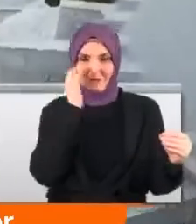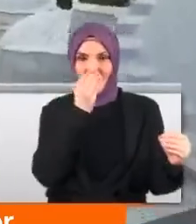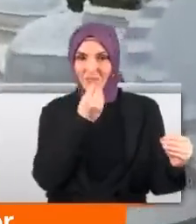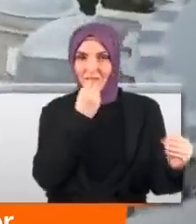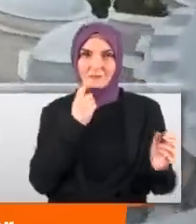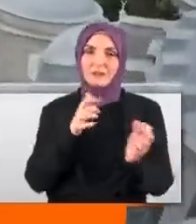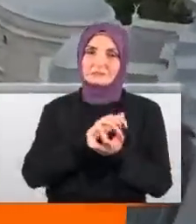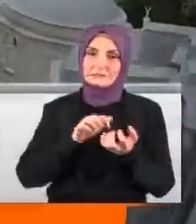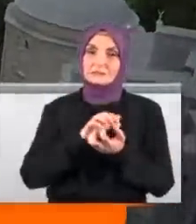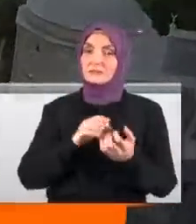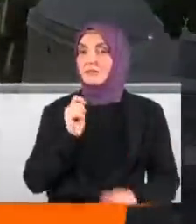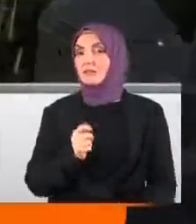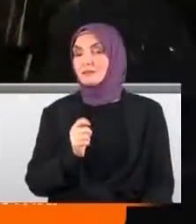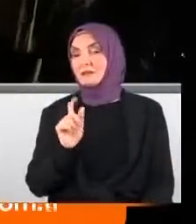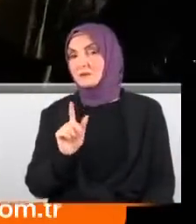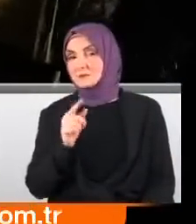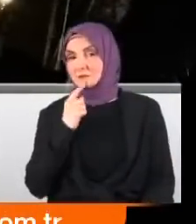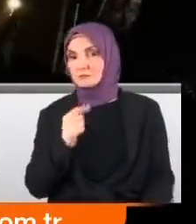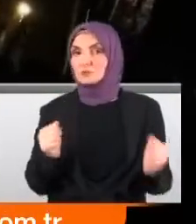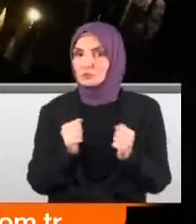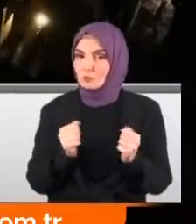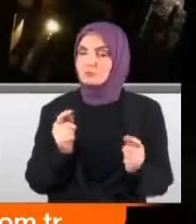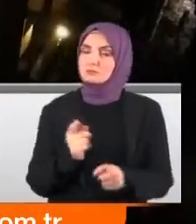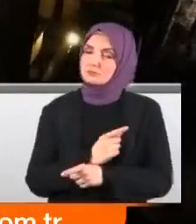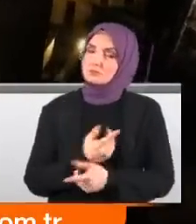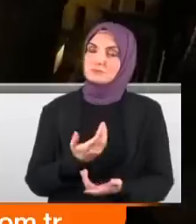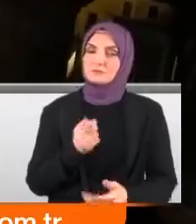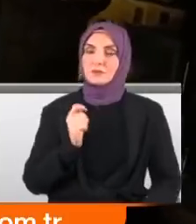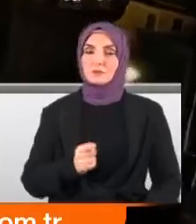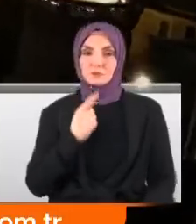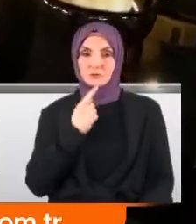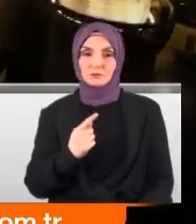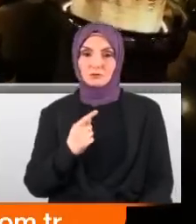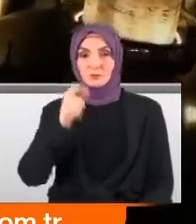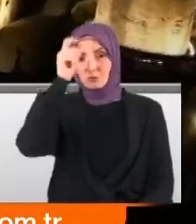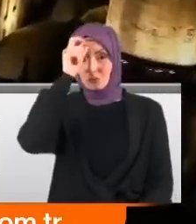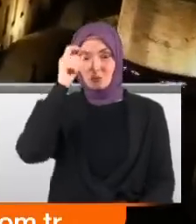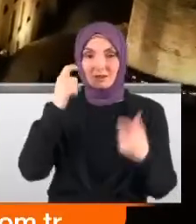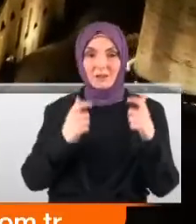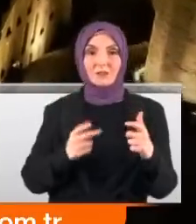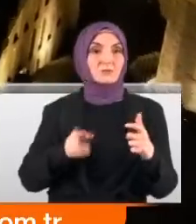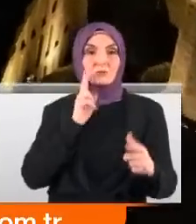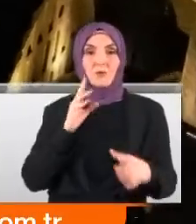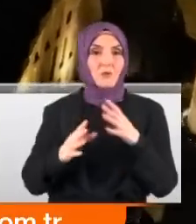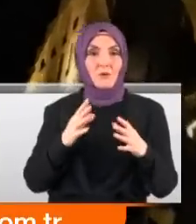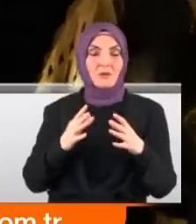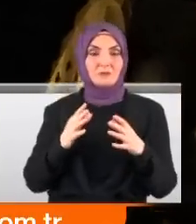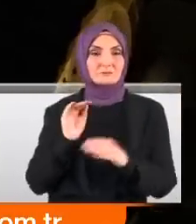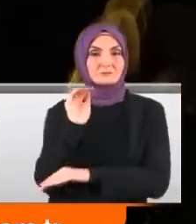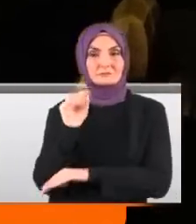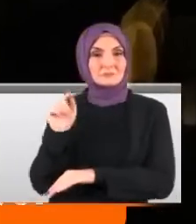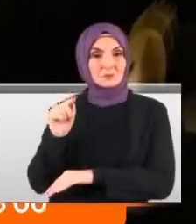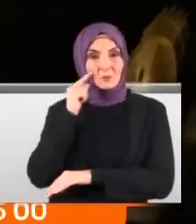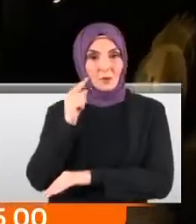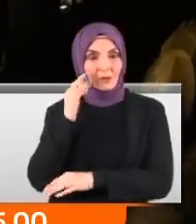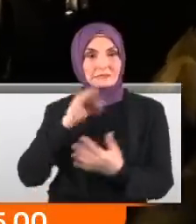olacak. Türkiye'deki bu son zamanda yaşanan olaylar dolayısıyla da insanlara bir mesaj vermeye gayret ediyoruz.